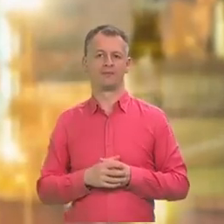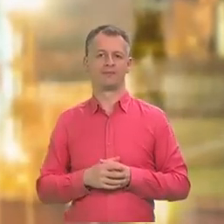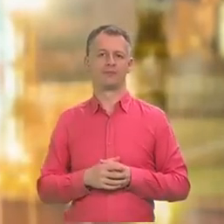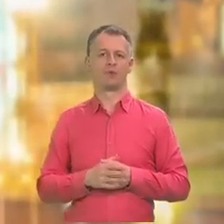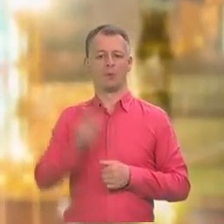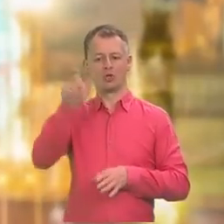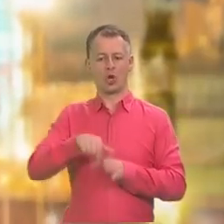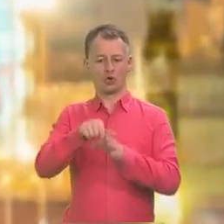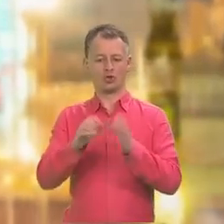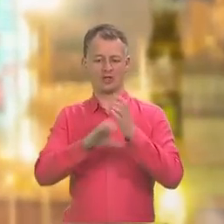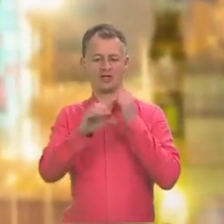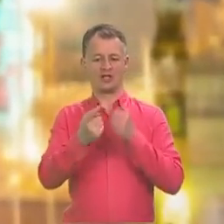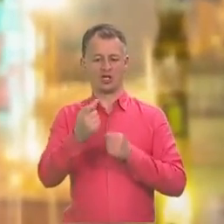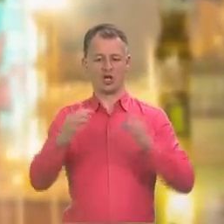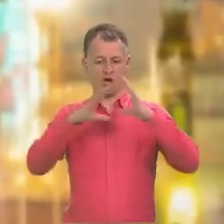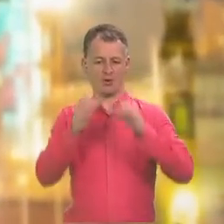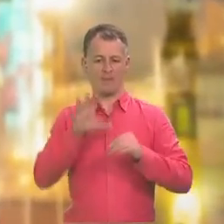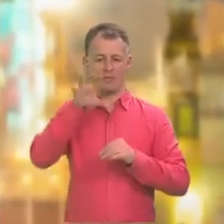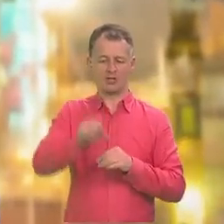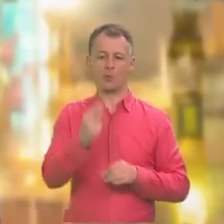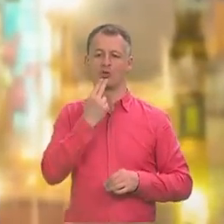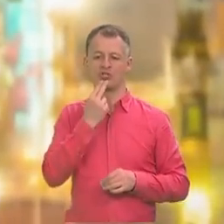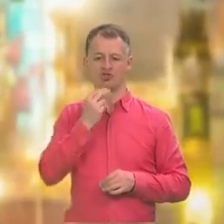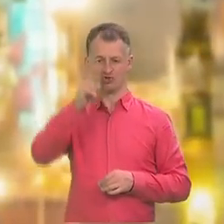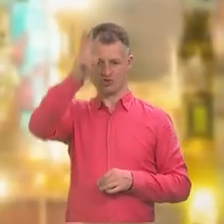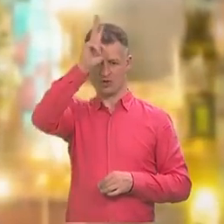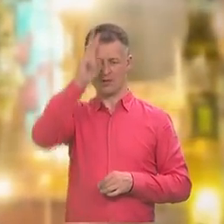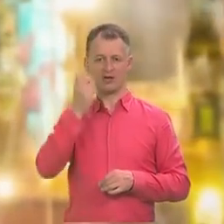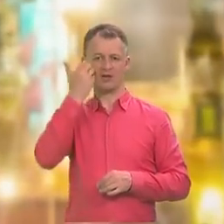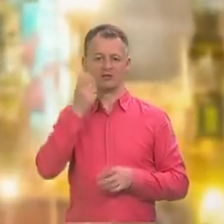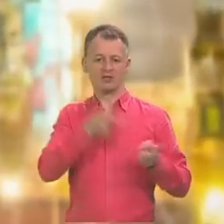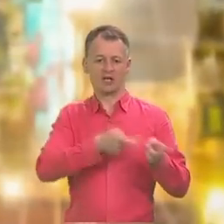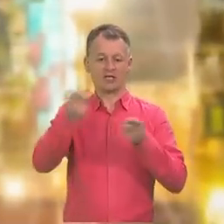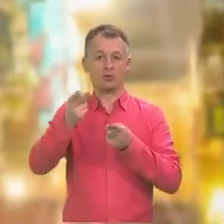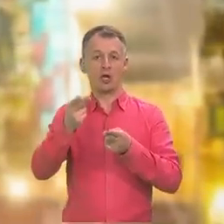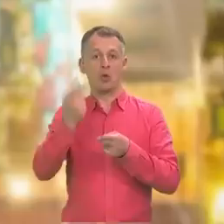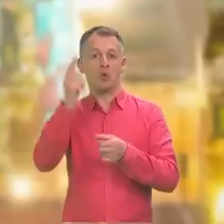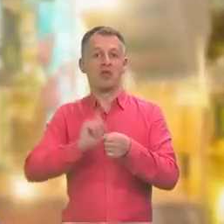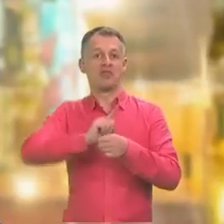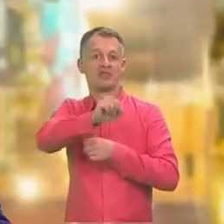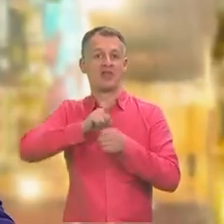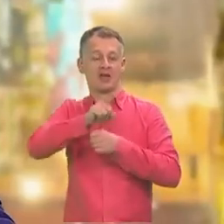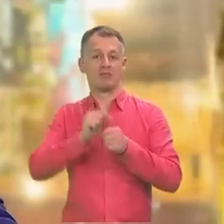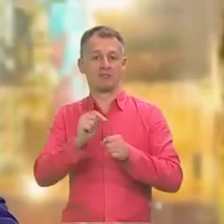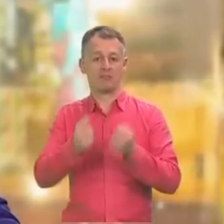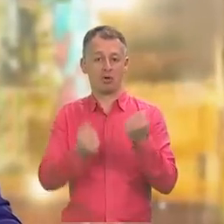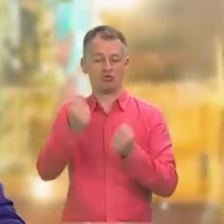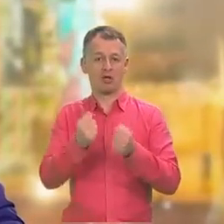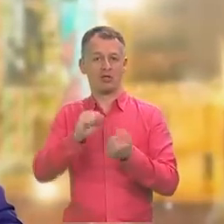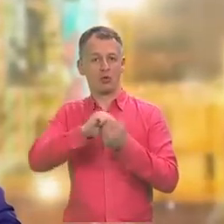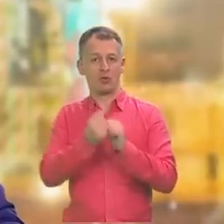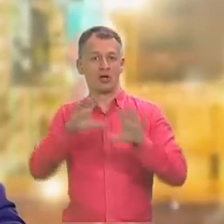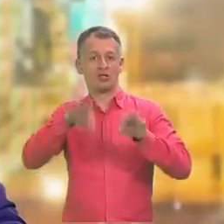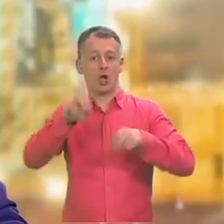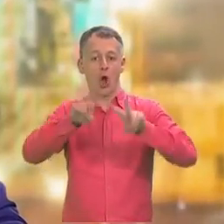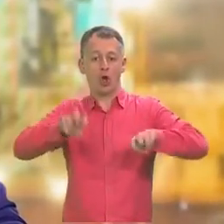Un șofer de tir din România a fost prins de polițiștii germani în timp ce transporta ilegal un tank. Mașina de luptă a fost descoperită în momentul unui control